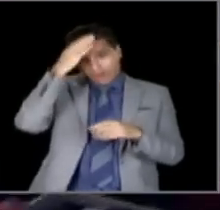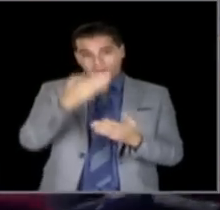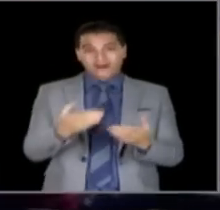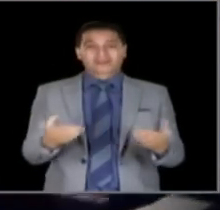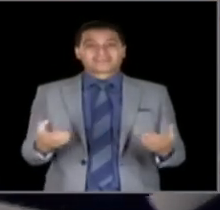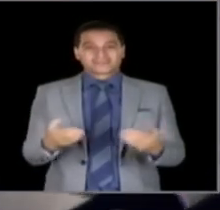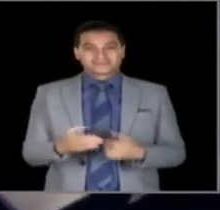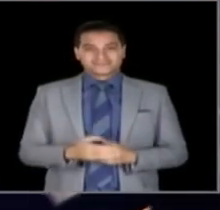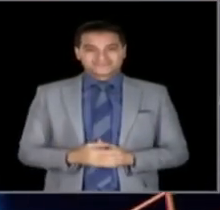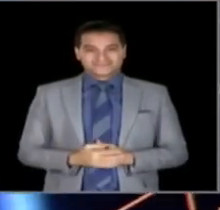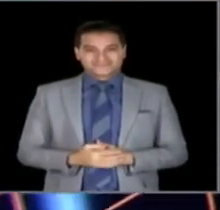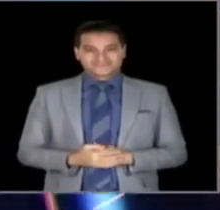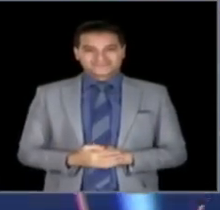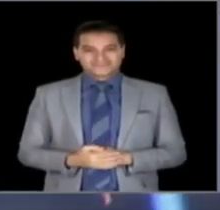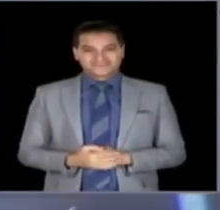والعباقرة.